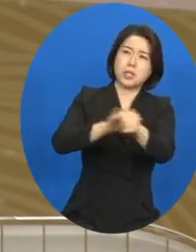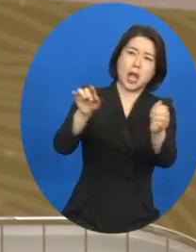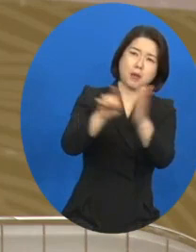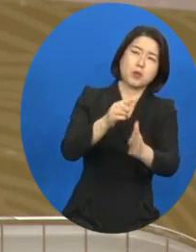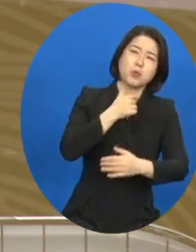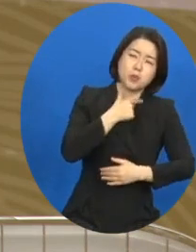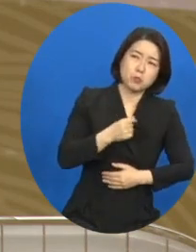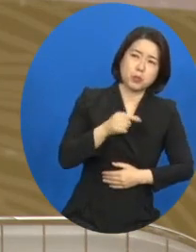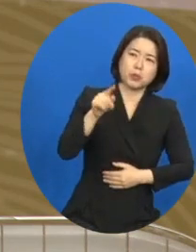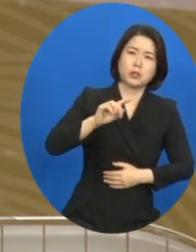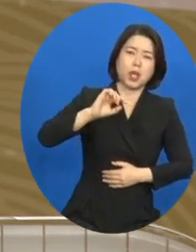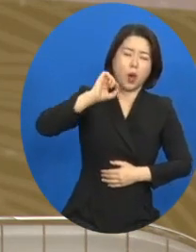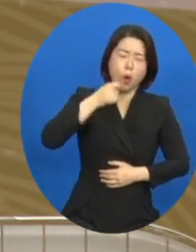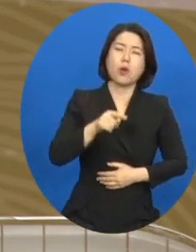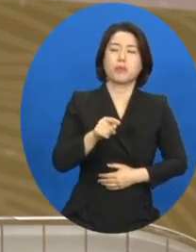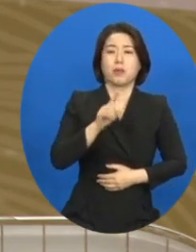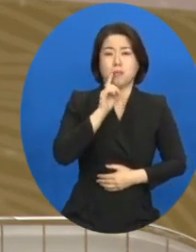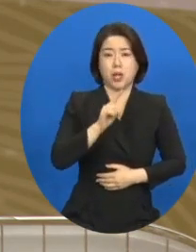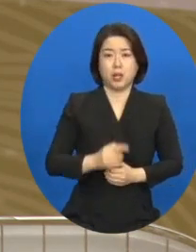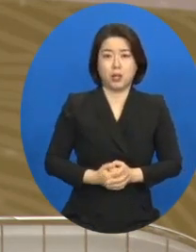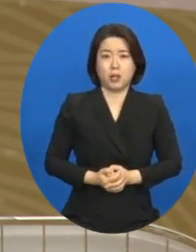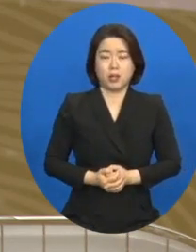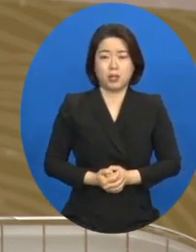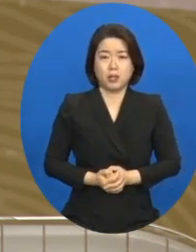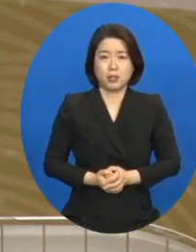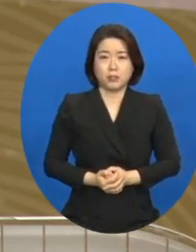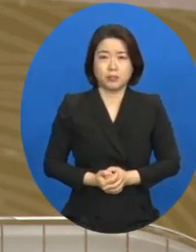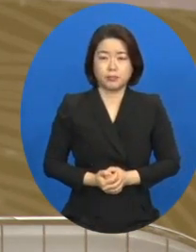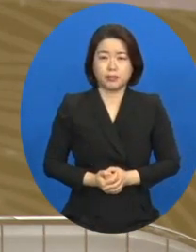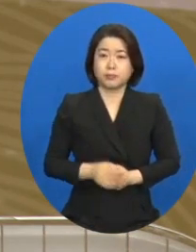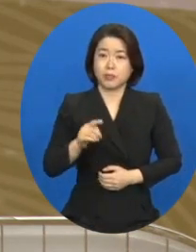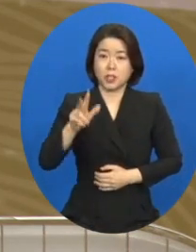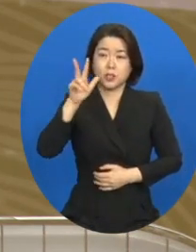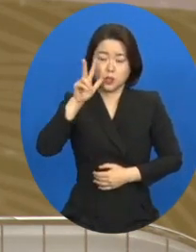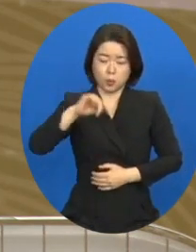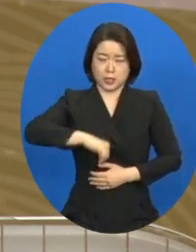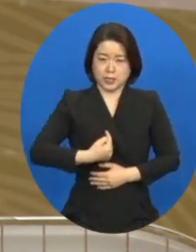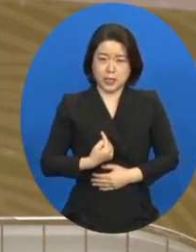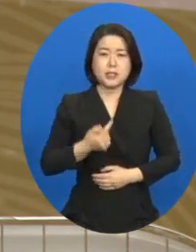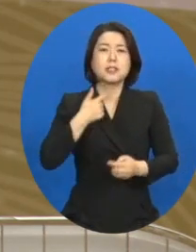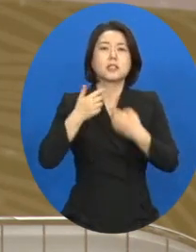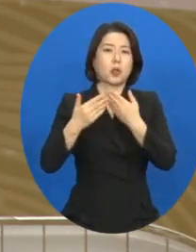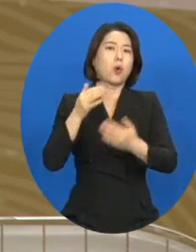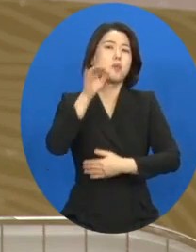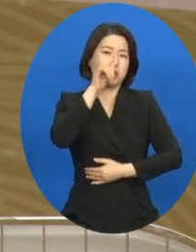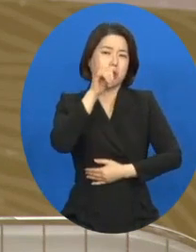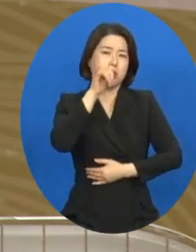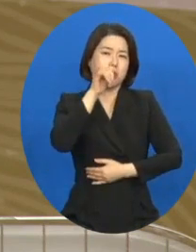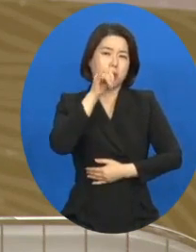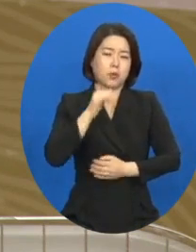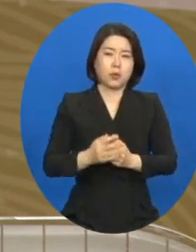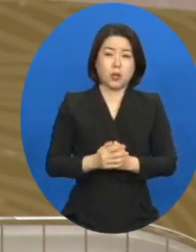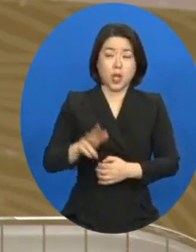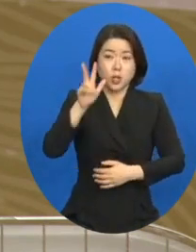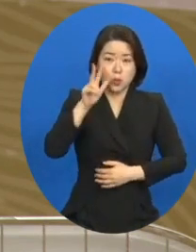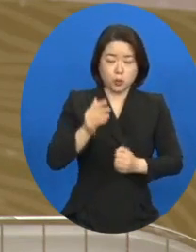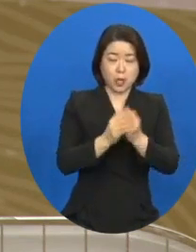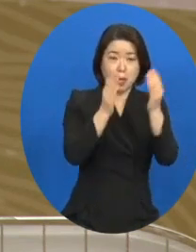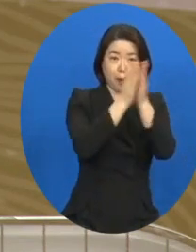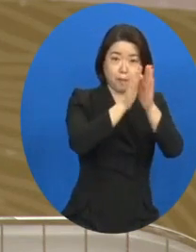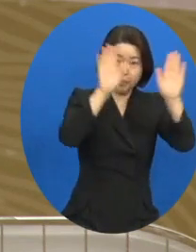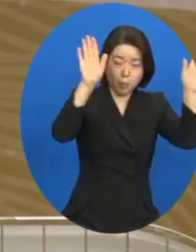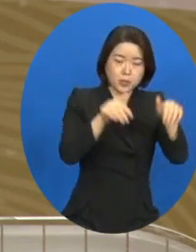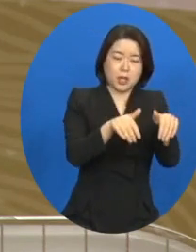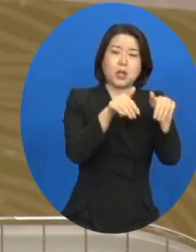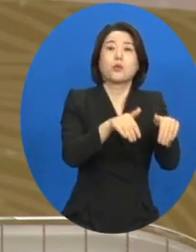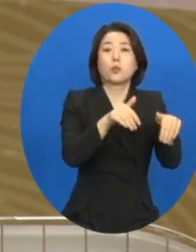싶어도 그렇게 안 된다는 거예요. 그건 여호수아 자신의 체험입니다. 여호수아는 모세의